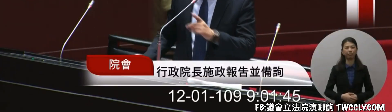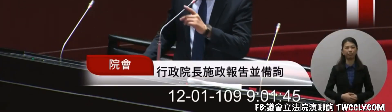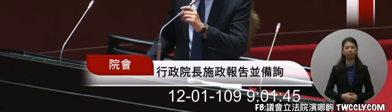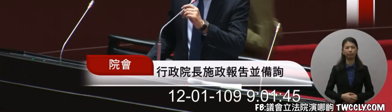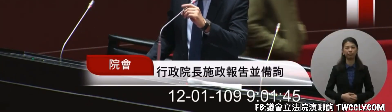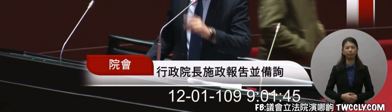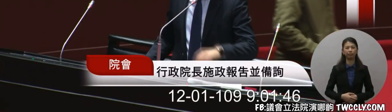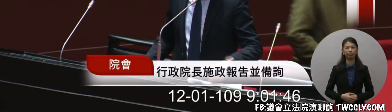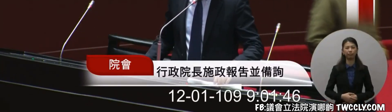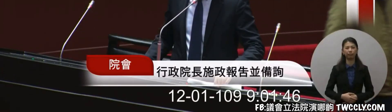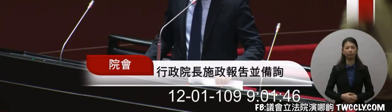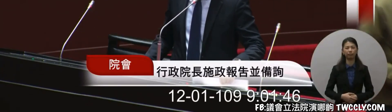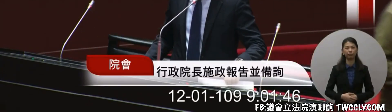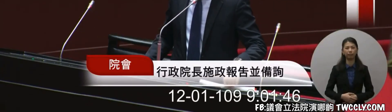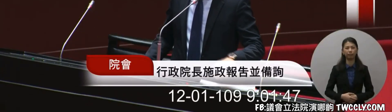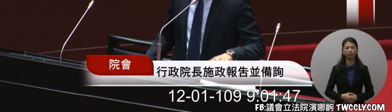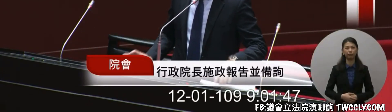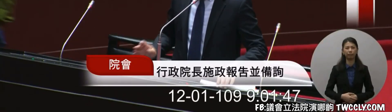好。